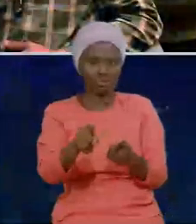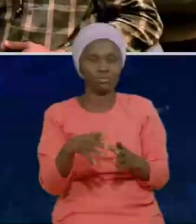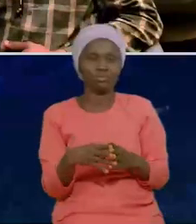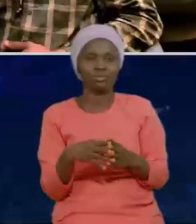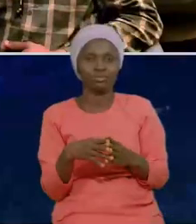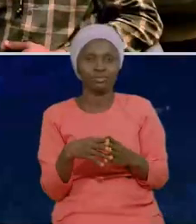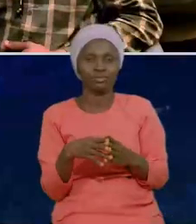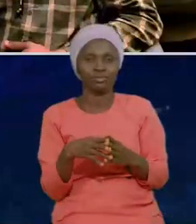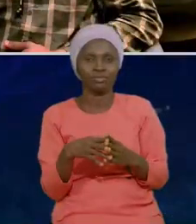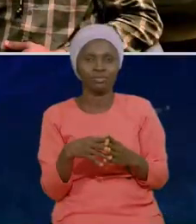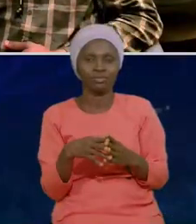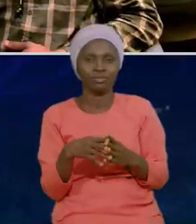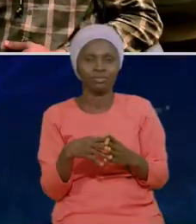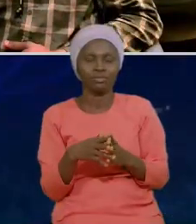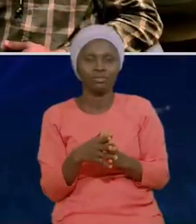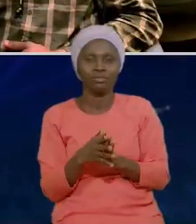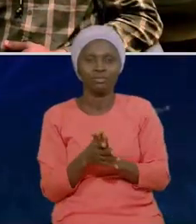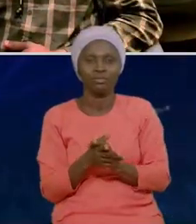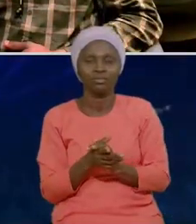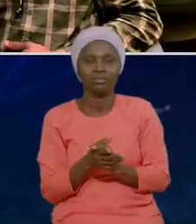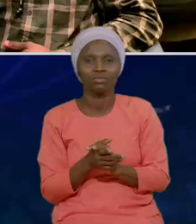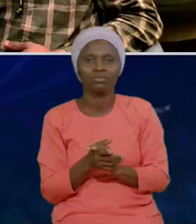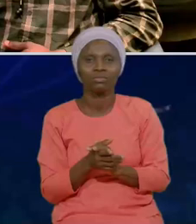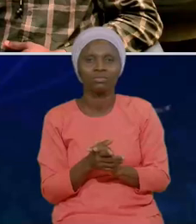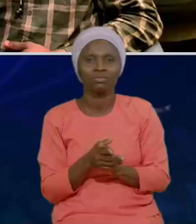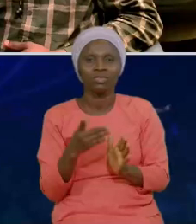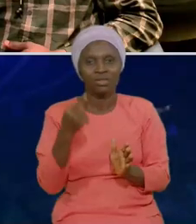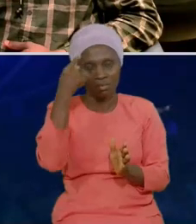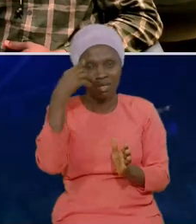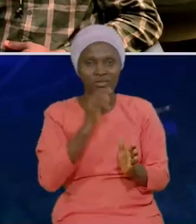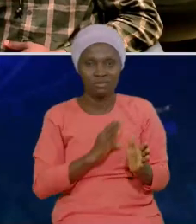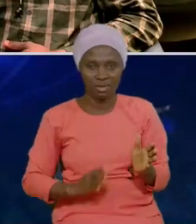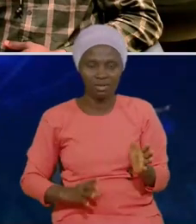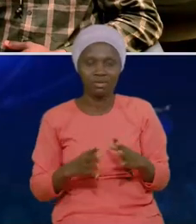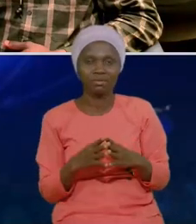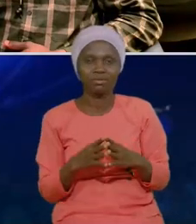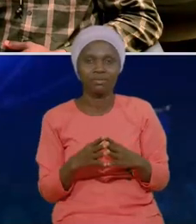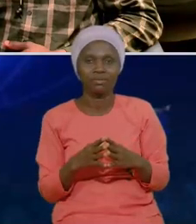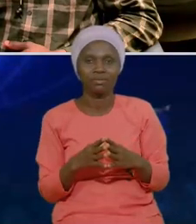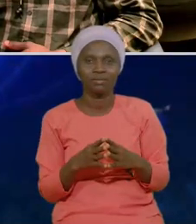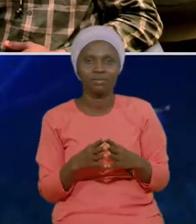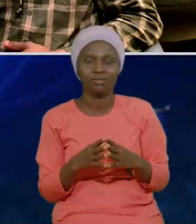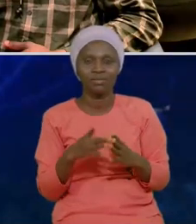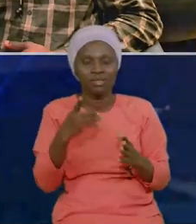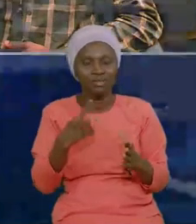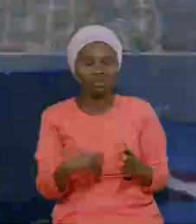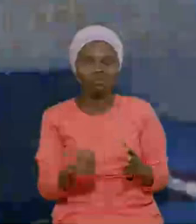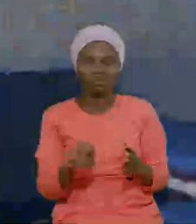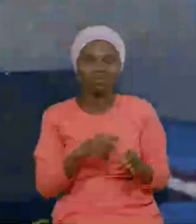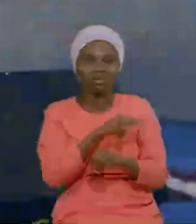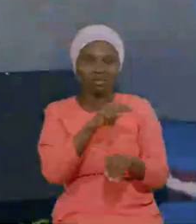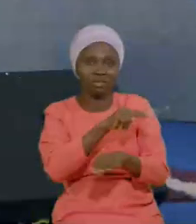Il dit, ouvrez votre cœur pour que ces pensées, ces sentiments viennent en vous. La pensée de